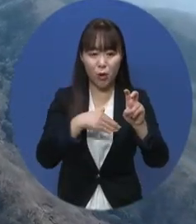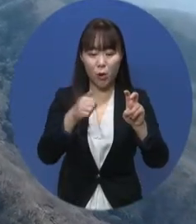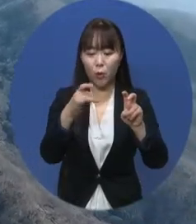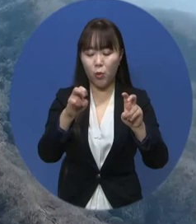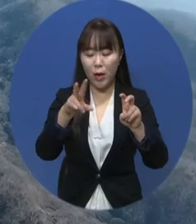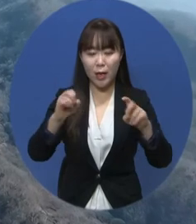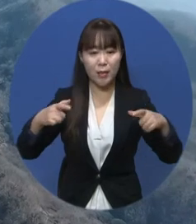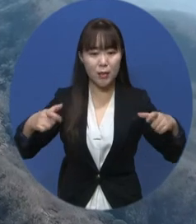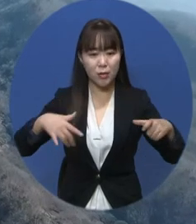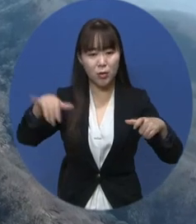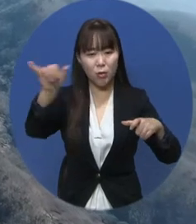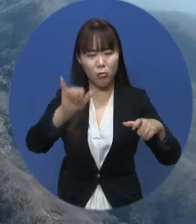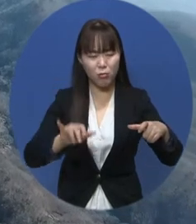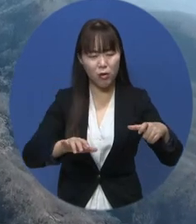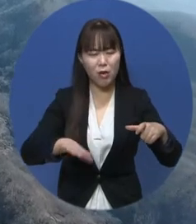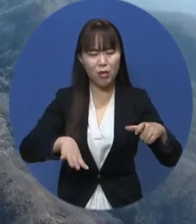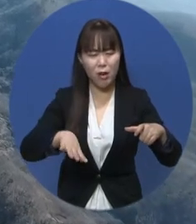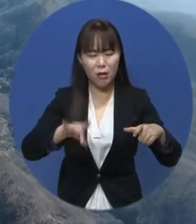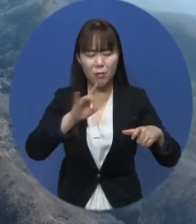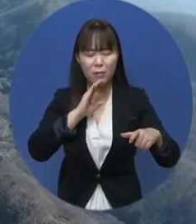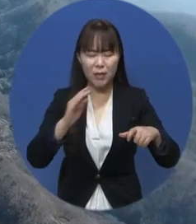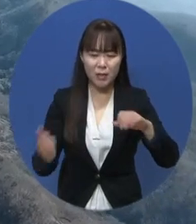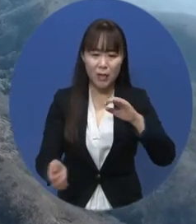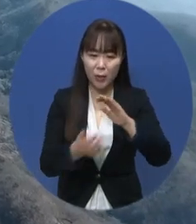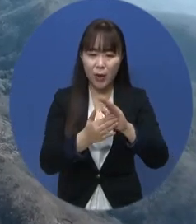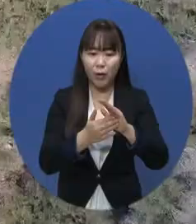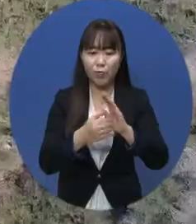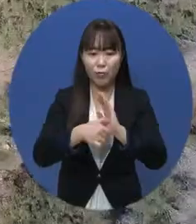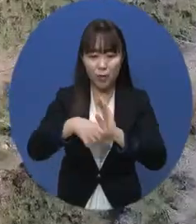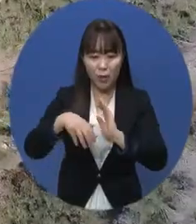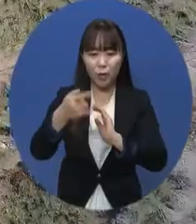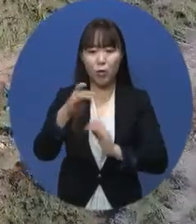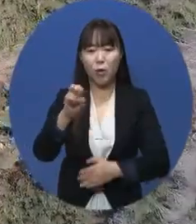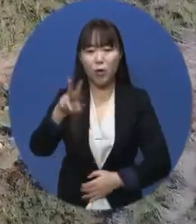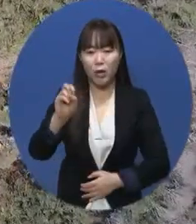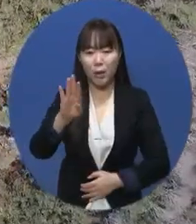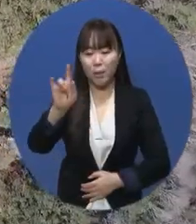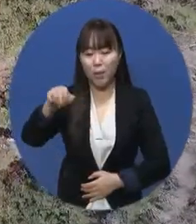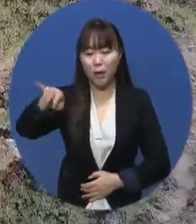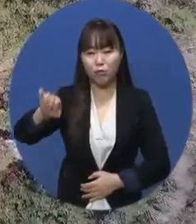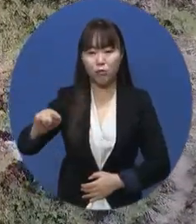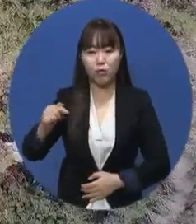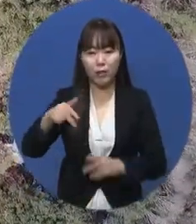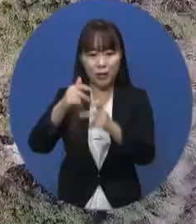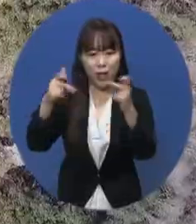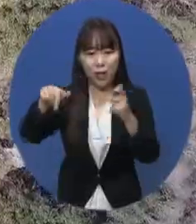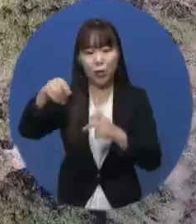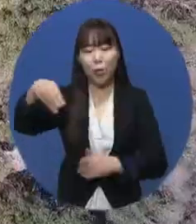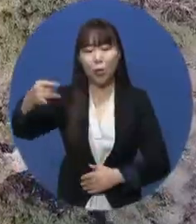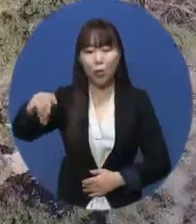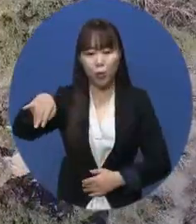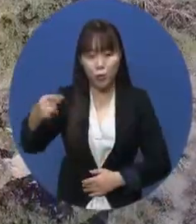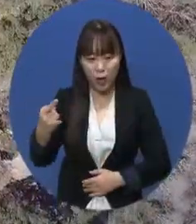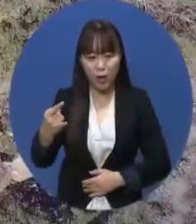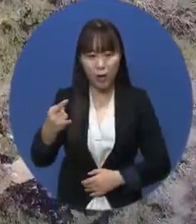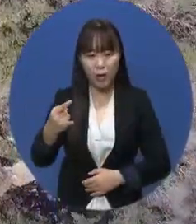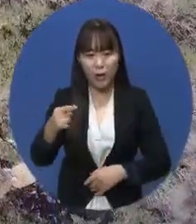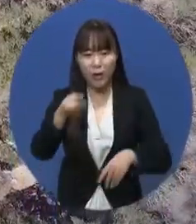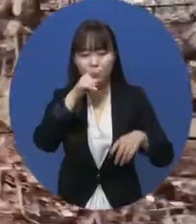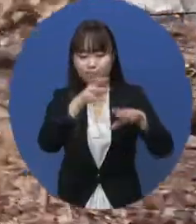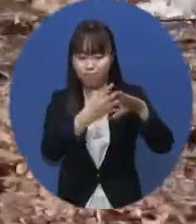지역에서는 전국 최고의 명성을 자랑하는 광양 백운산 고로쇠 채취 작업이 이루어지고 있습니다.